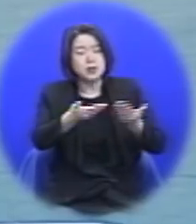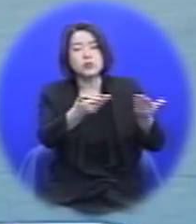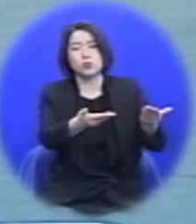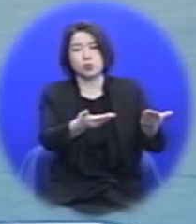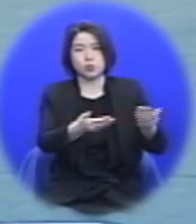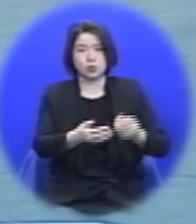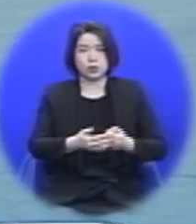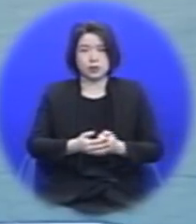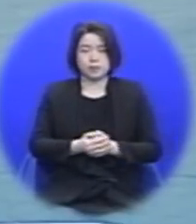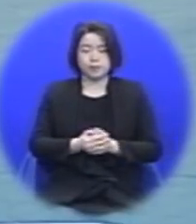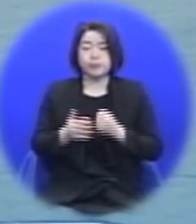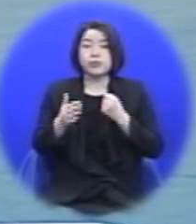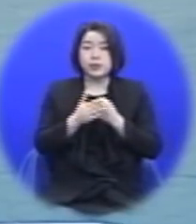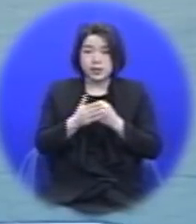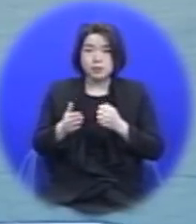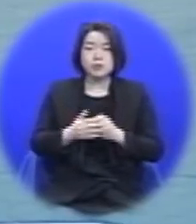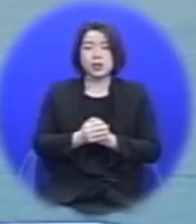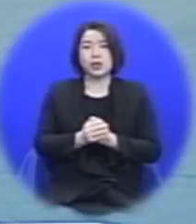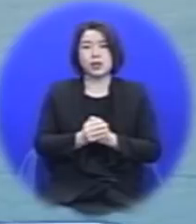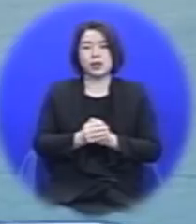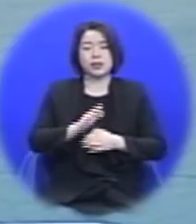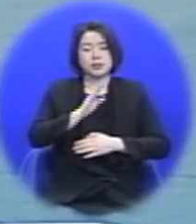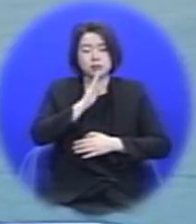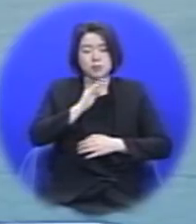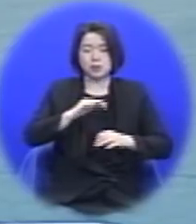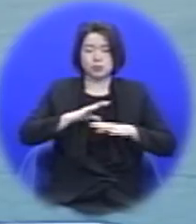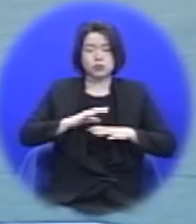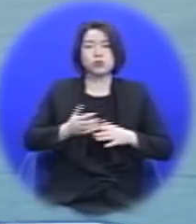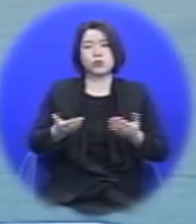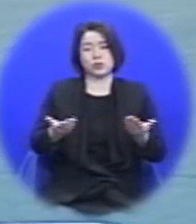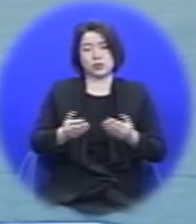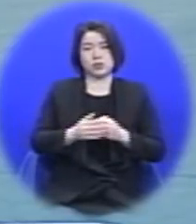시간입니다. 그러니 정말 무서운 거죠.